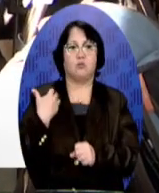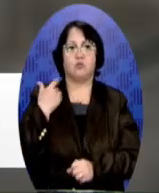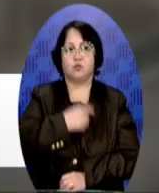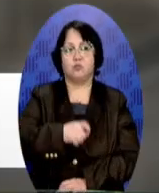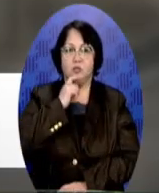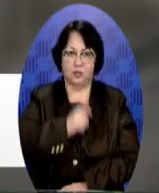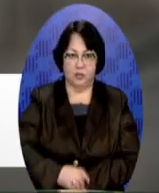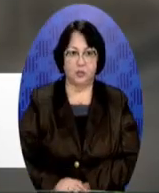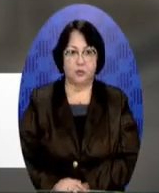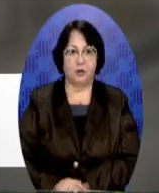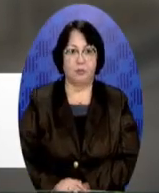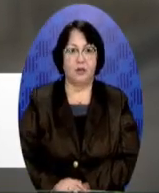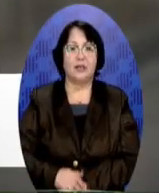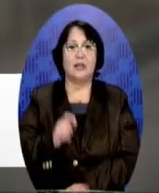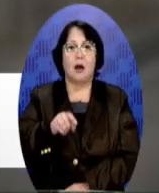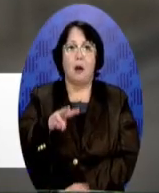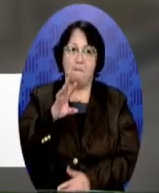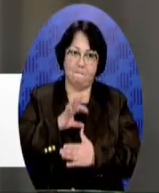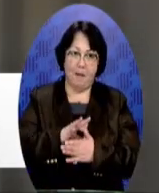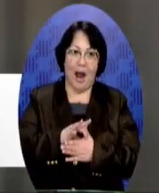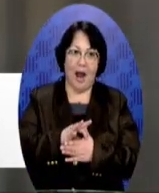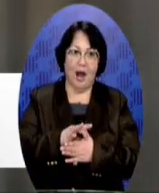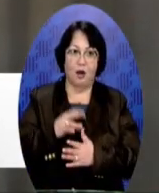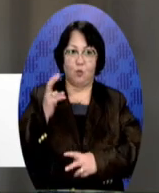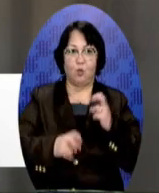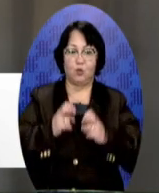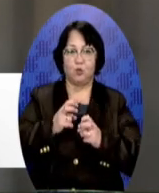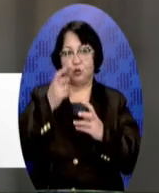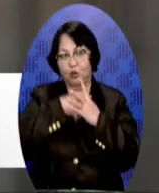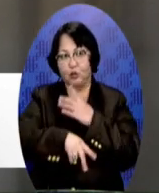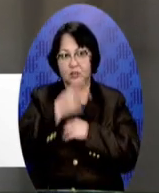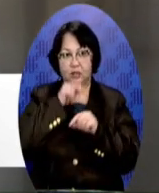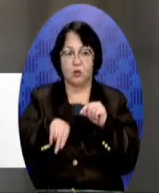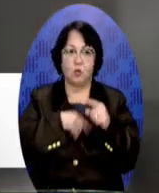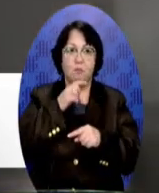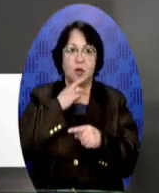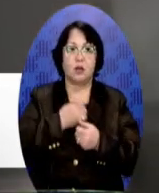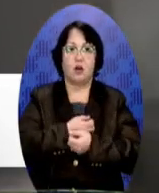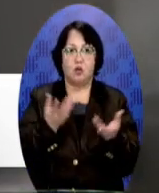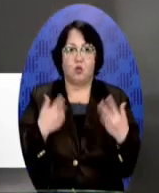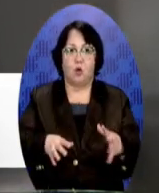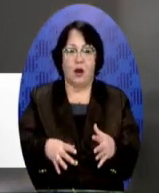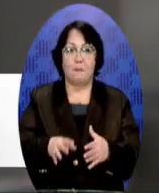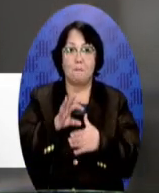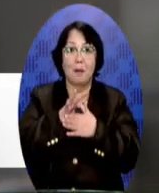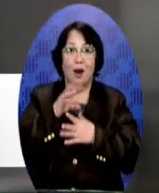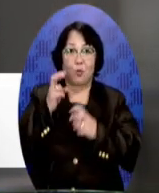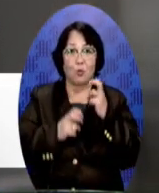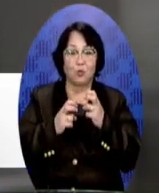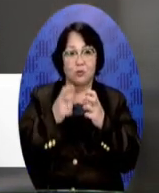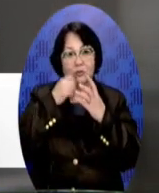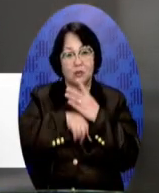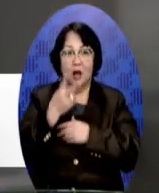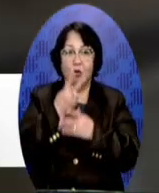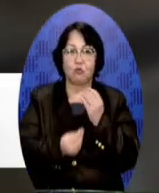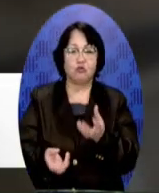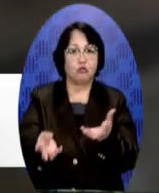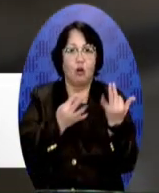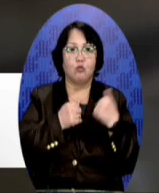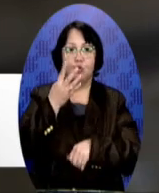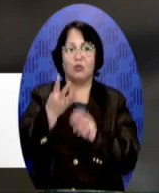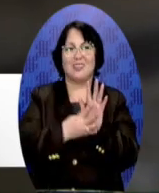юм. За энэ үеэр тус газраас мах боловсруулах үйлдвэрүүдэд хийсэн шалгалтын талаар мэдээлэл хүргэсэн юм а. За шалгалтаар давхарцсан тоогоор